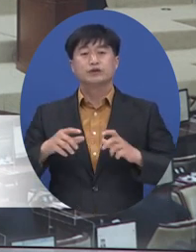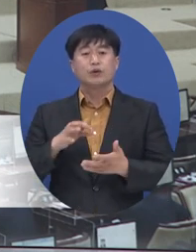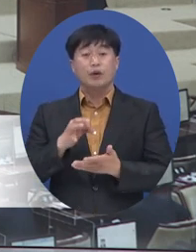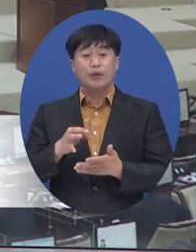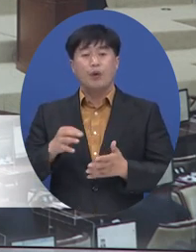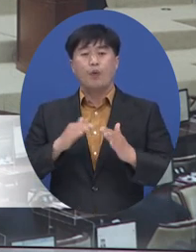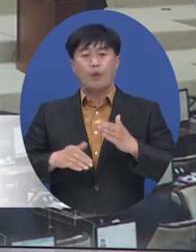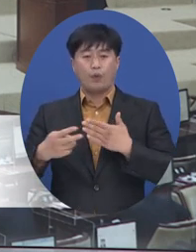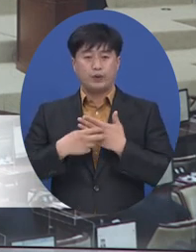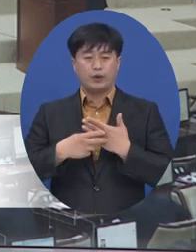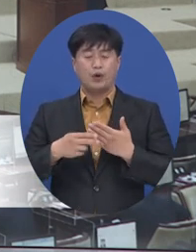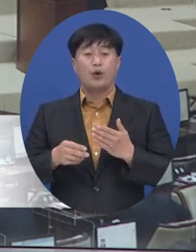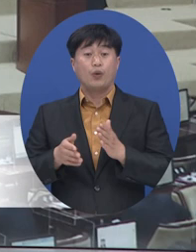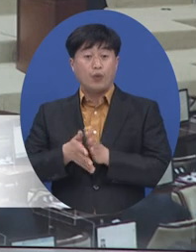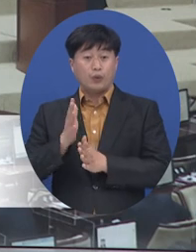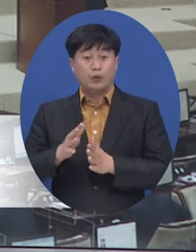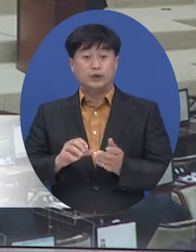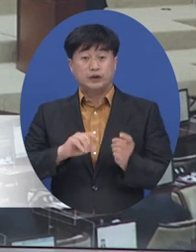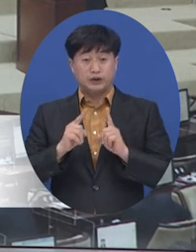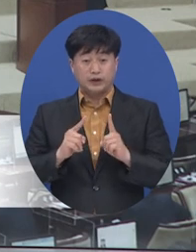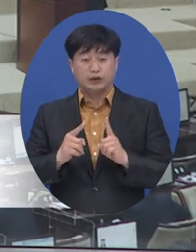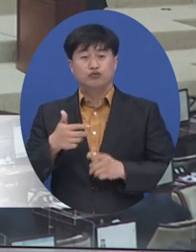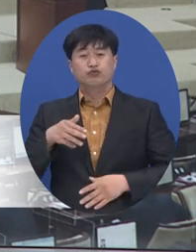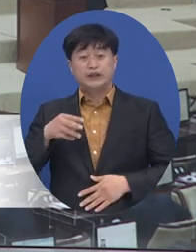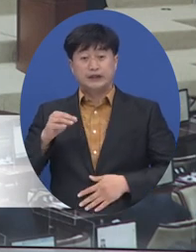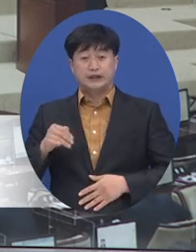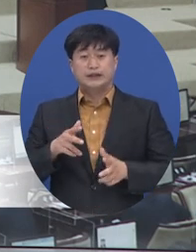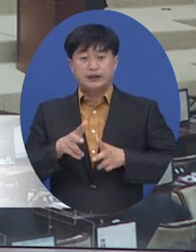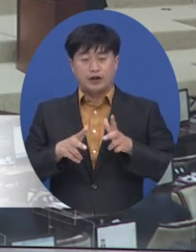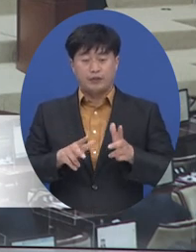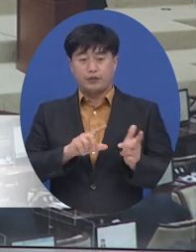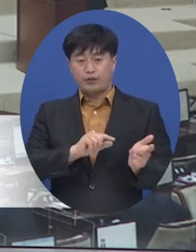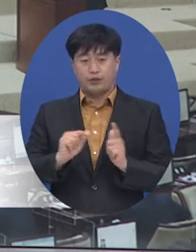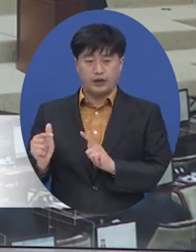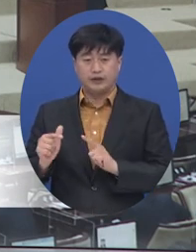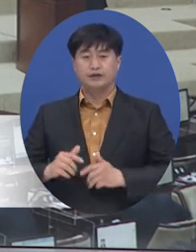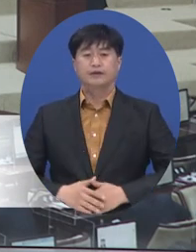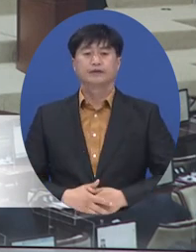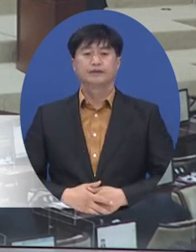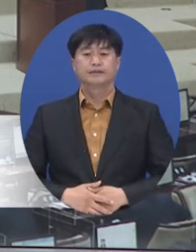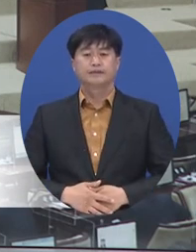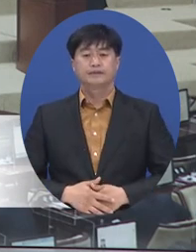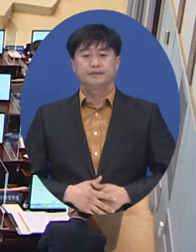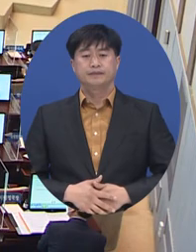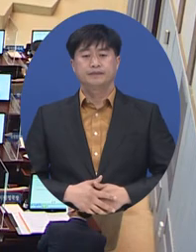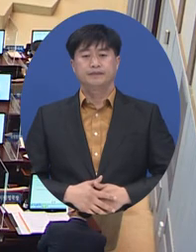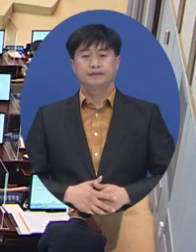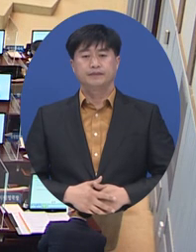공공 의료 도시재생 뉴딜 사업 등의 내용이 다루었습니다 구두의 최창수 기자입니다